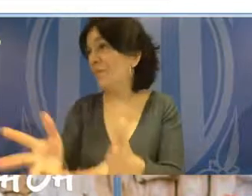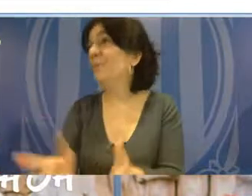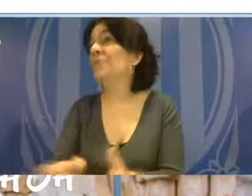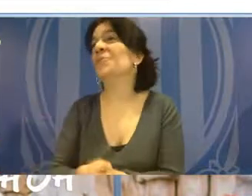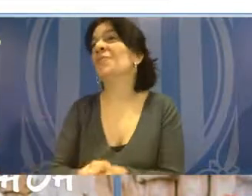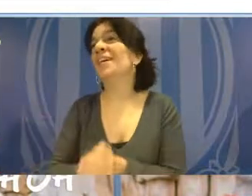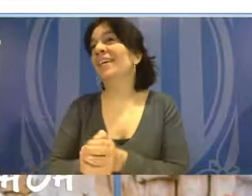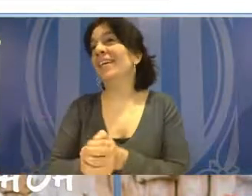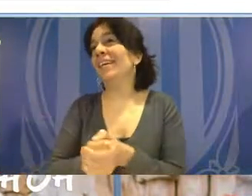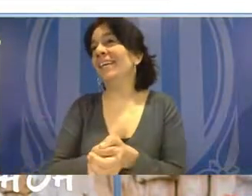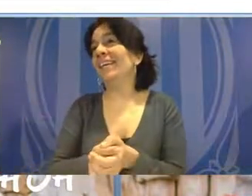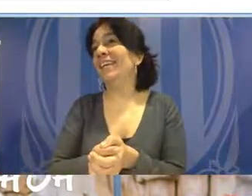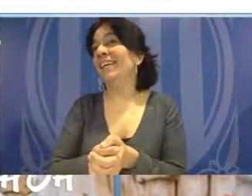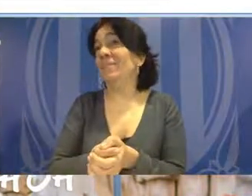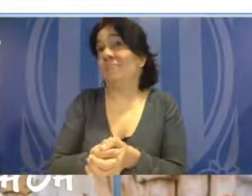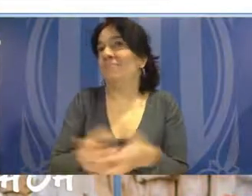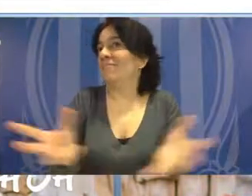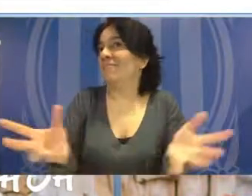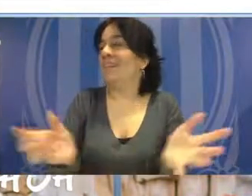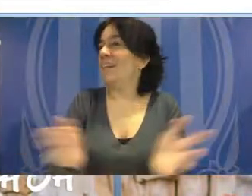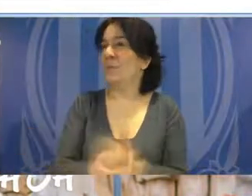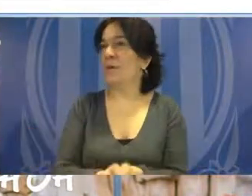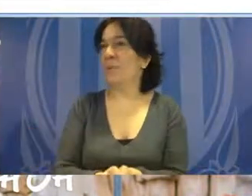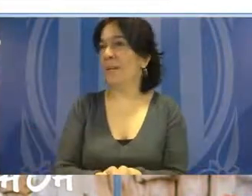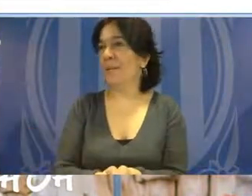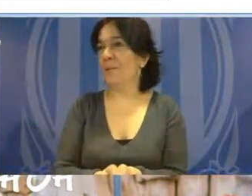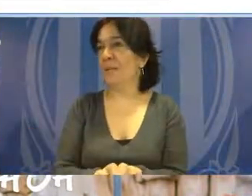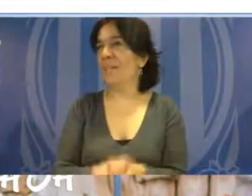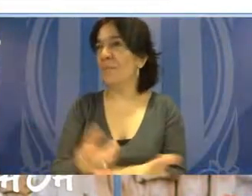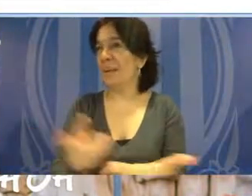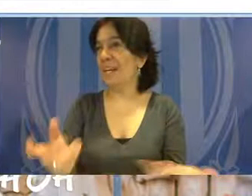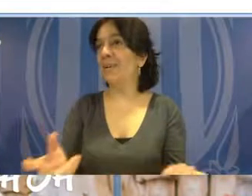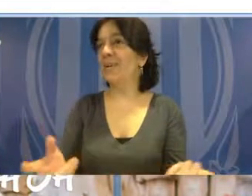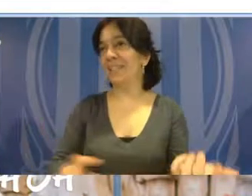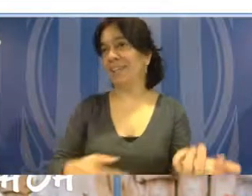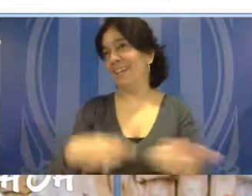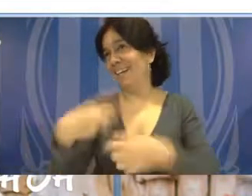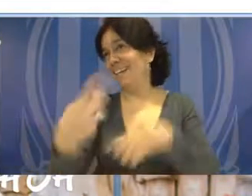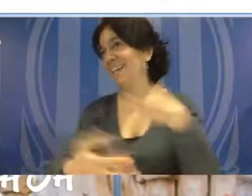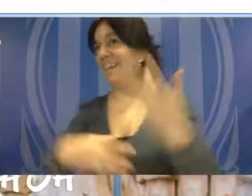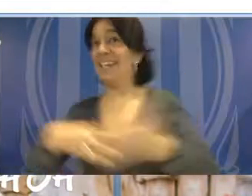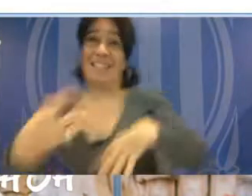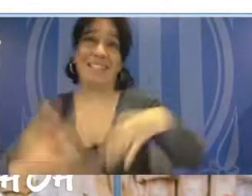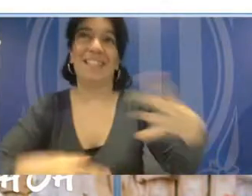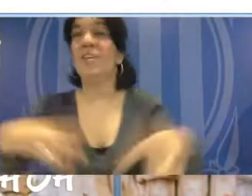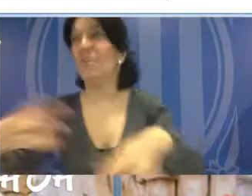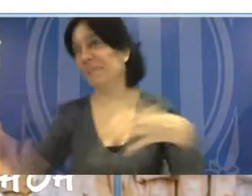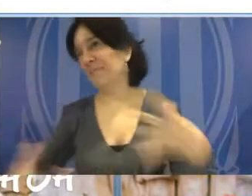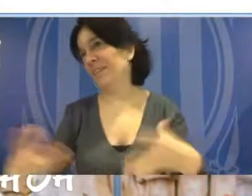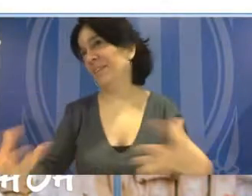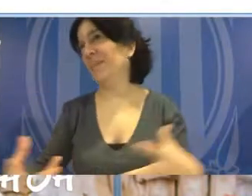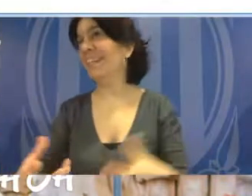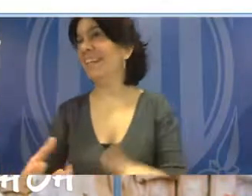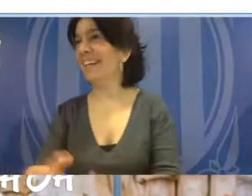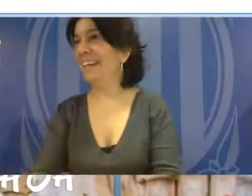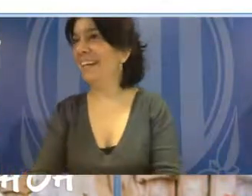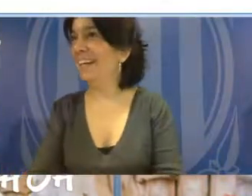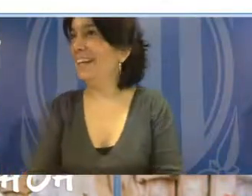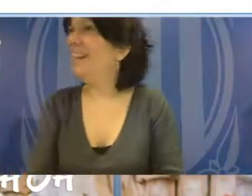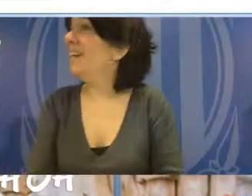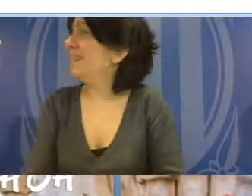fer fotos i les voleu compartir amb nosaltres, per què no? És que és així com anem fent, no?